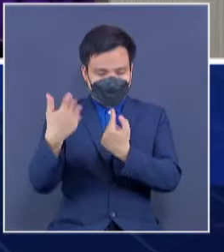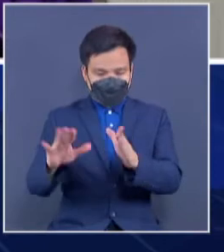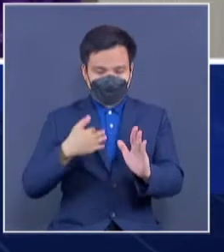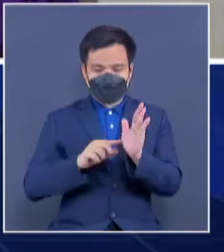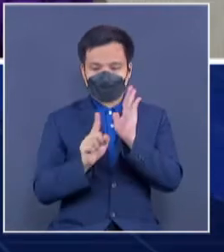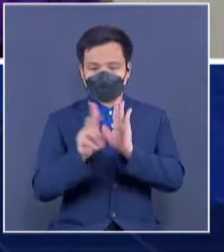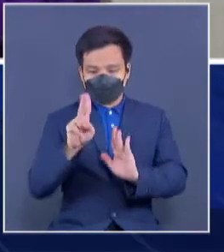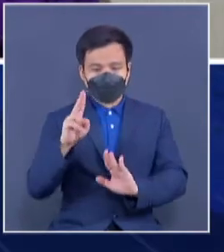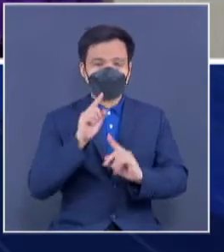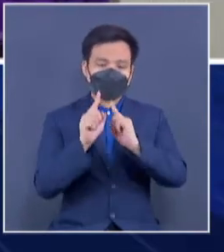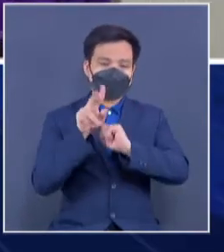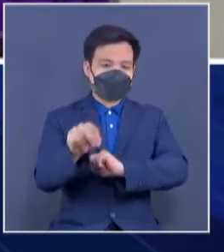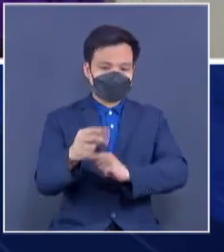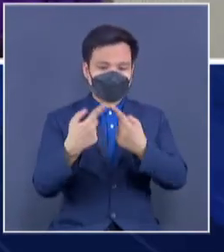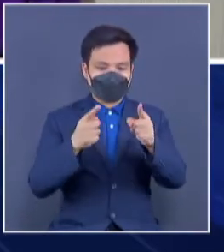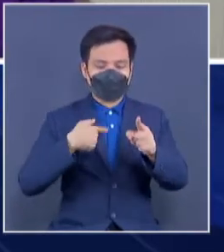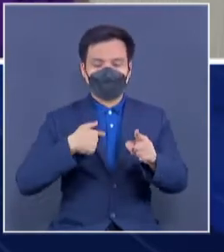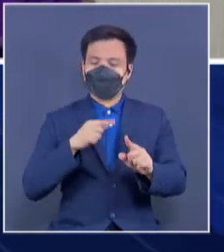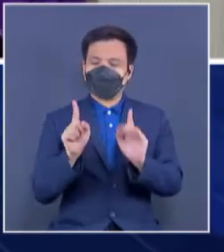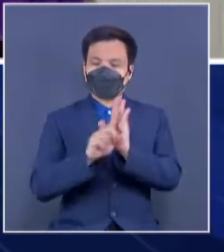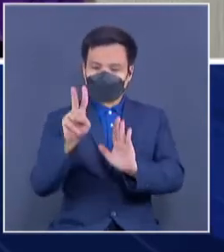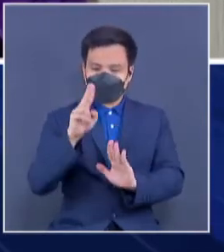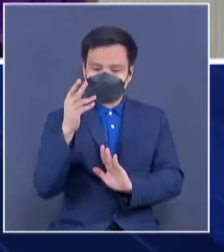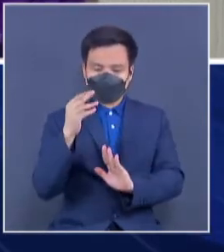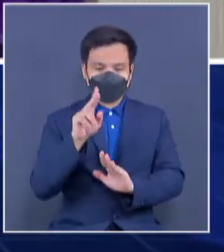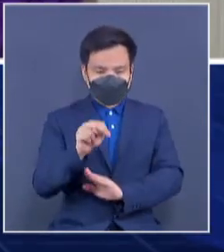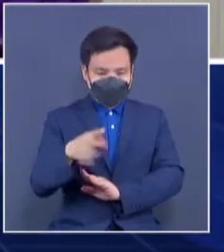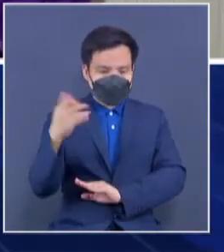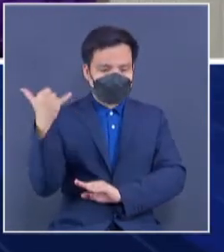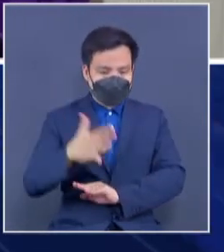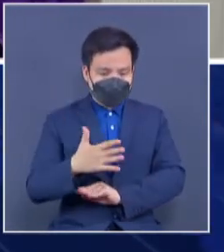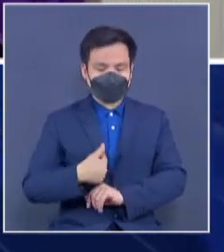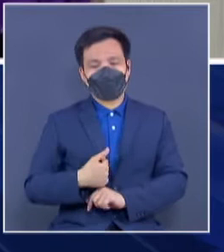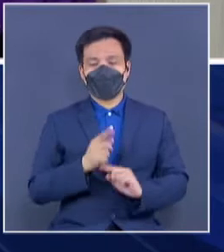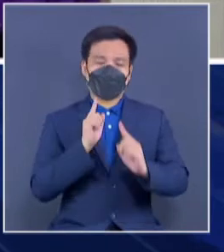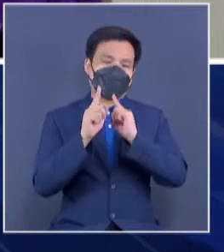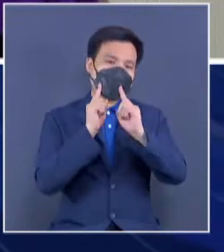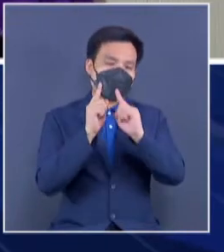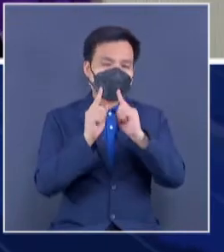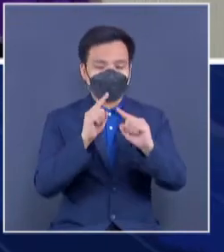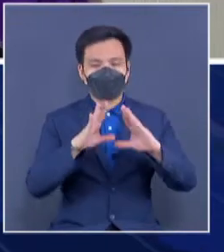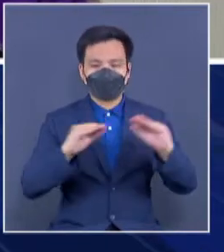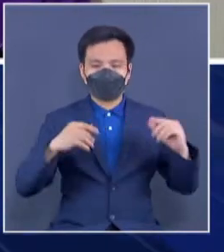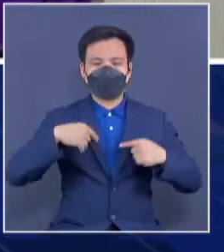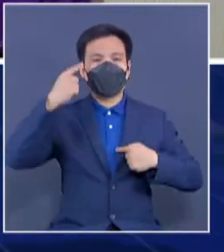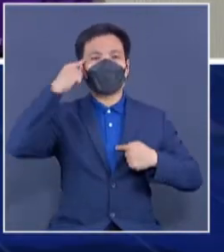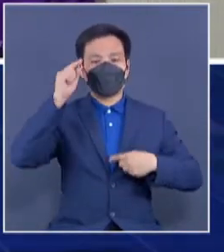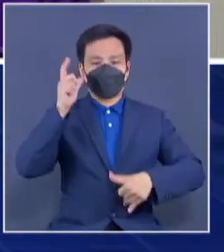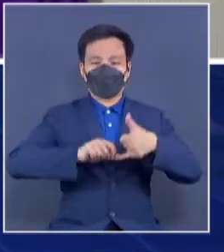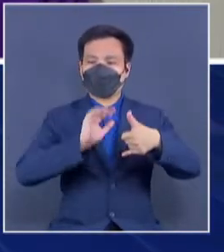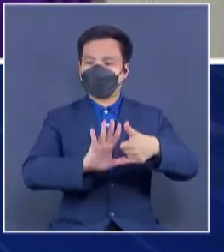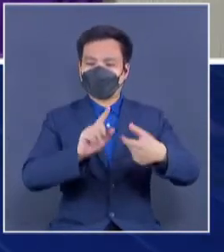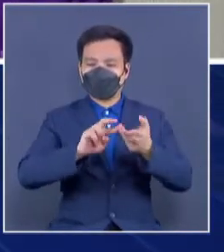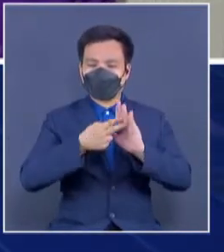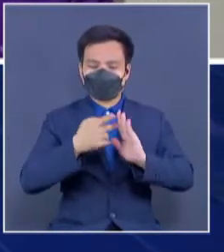ที่ 2ปรากฏว่าคุณชัยไม่ยอมมาหัวนมแล้วก็ไม่สามารถติดต่อได้ผู้จะขายก็ว่าเอาคือจะกันแบบเนี้ย